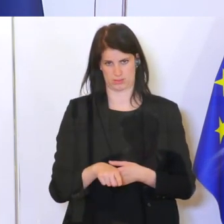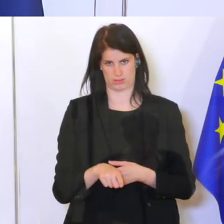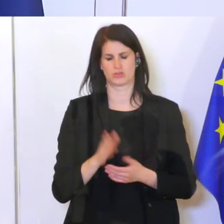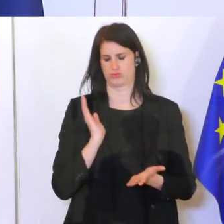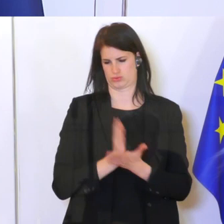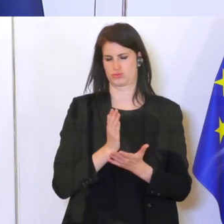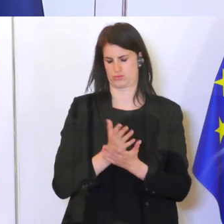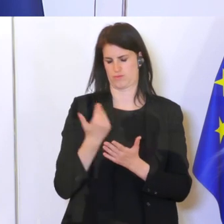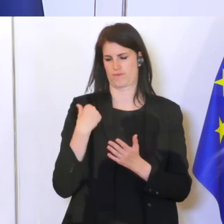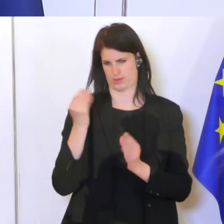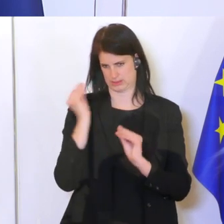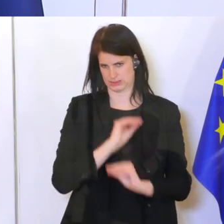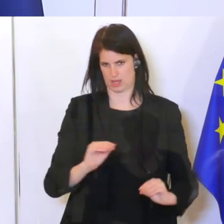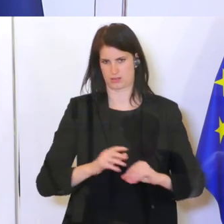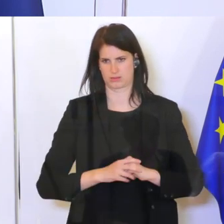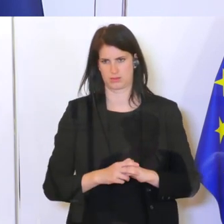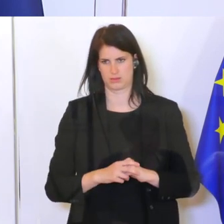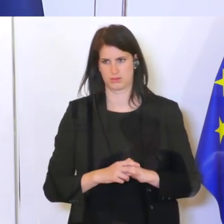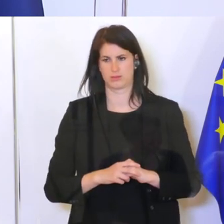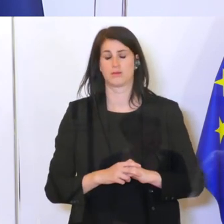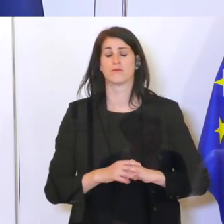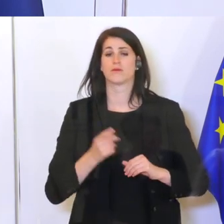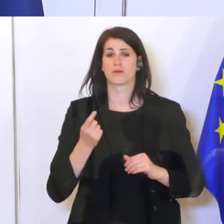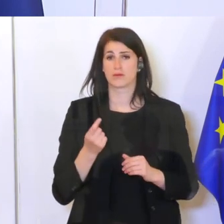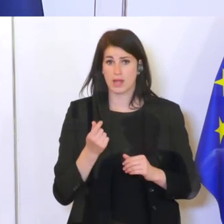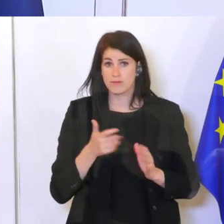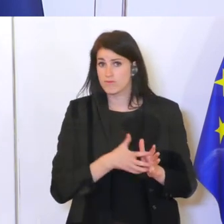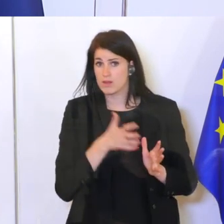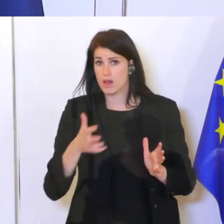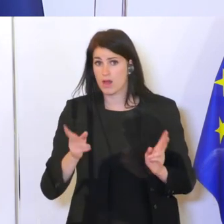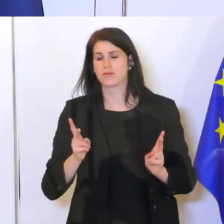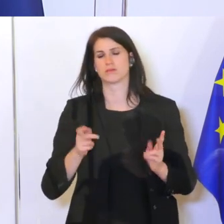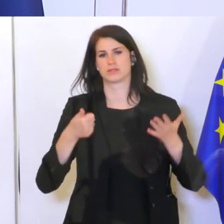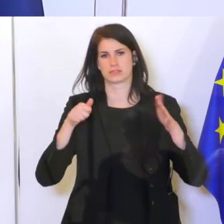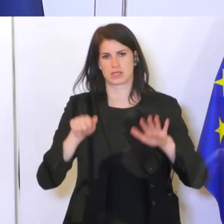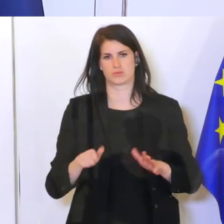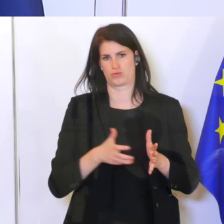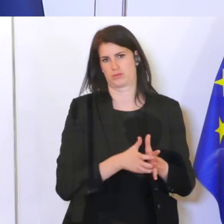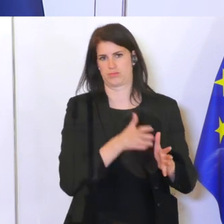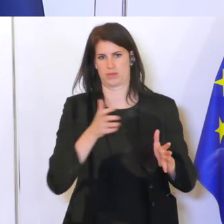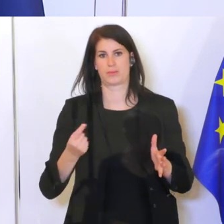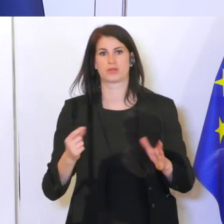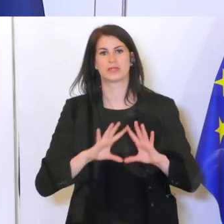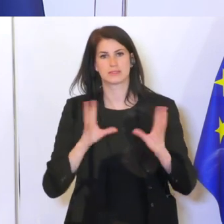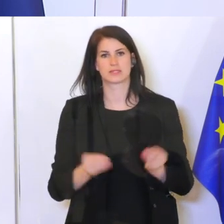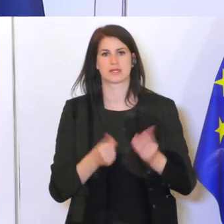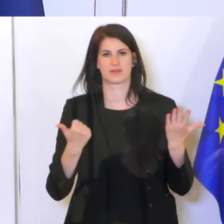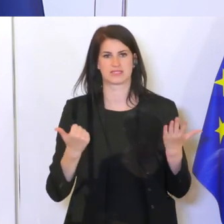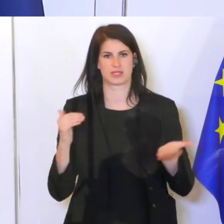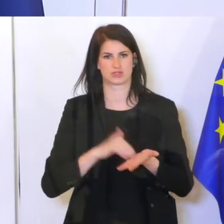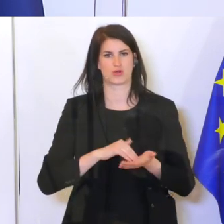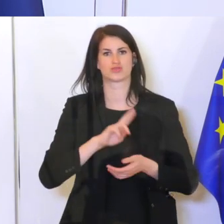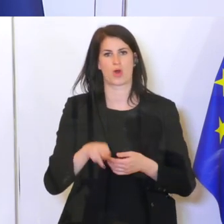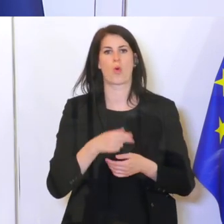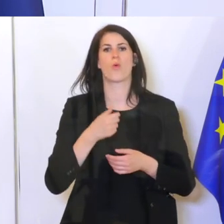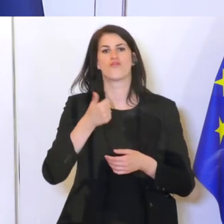schon gesagt, bezogen werden kann das Geld für 6 Monate. Es geht also um 6.000 Euro pro Künstlerin